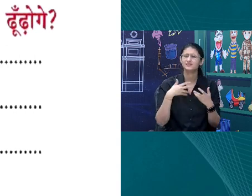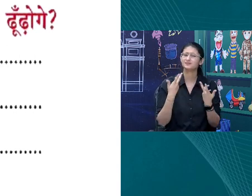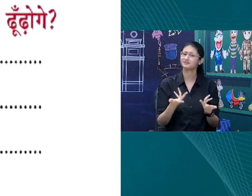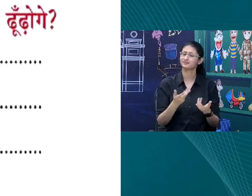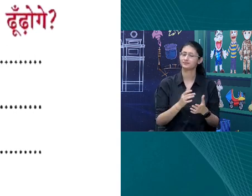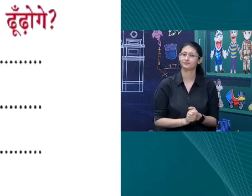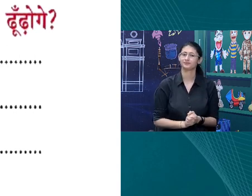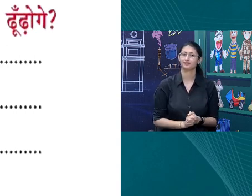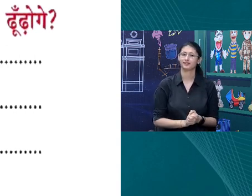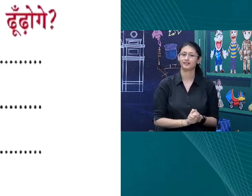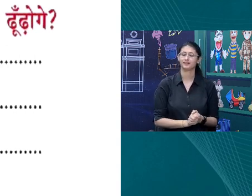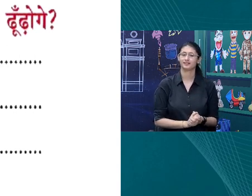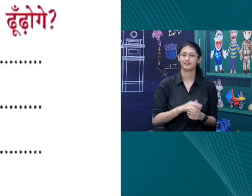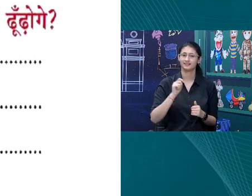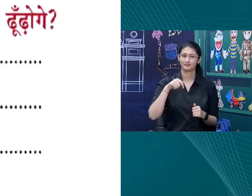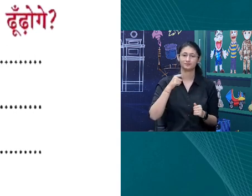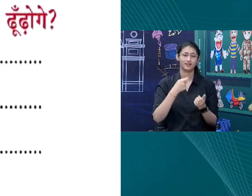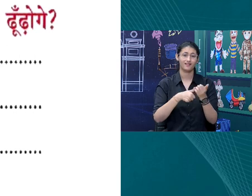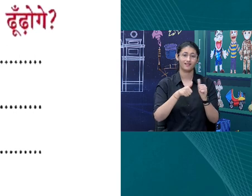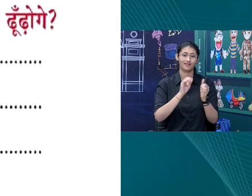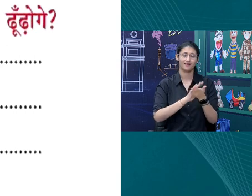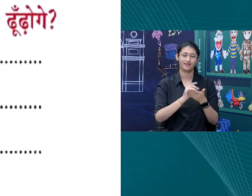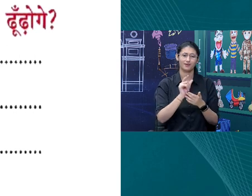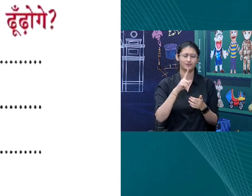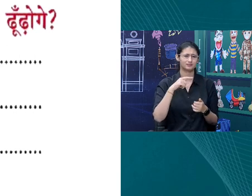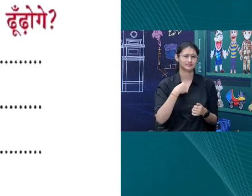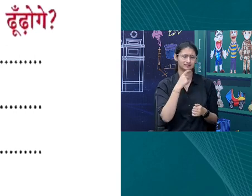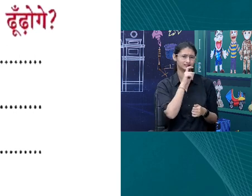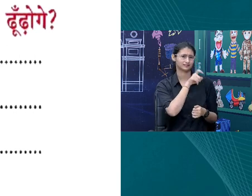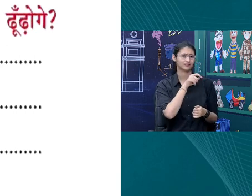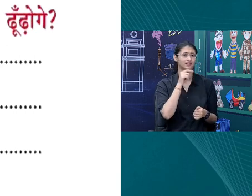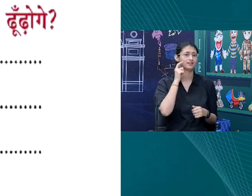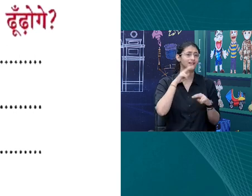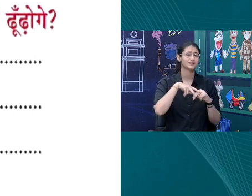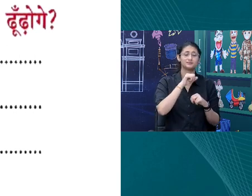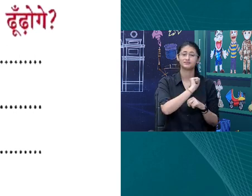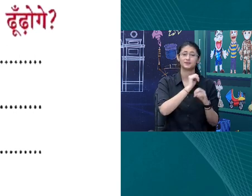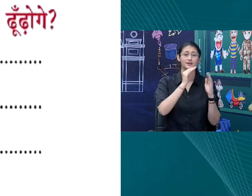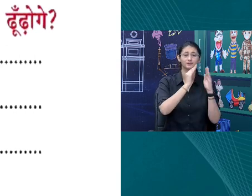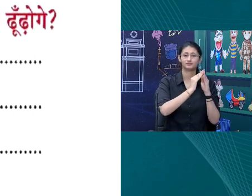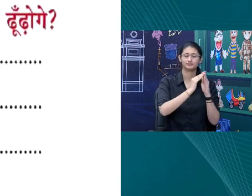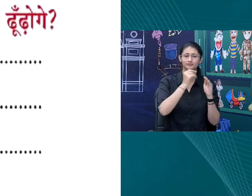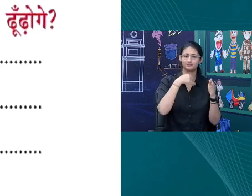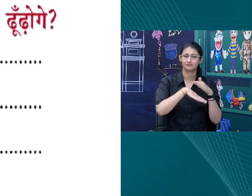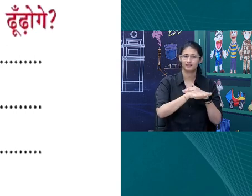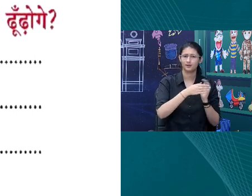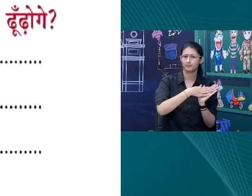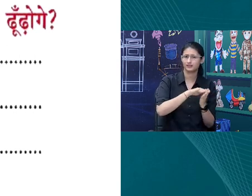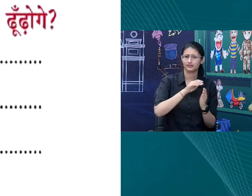आपके घर में आपकी गेंद खो जाए तो आप उसे कहां कहां ढूंढेंगे